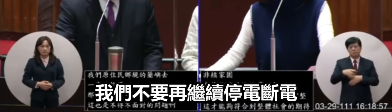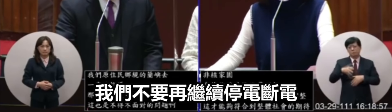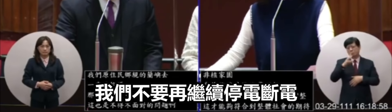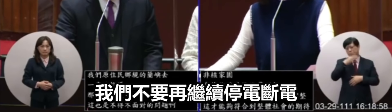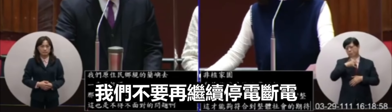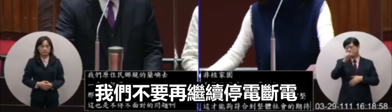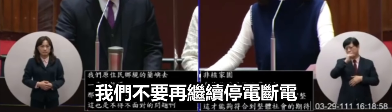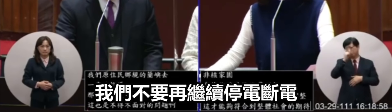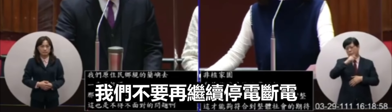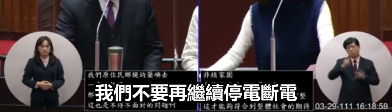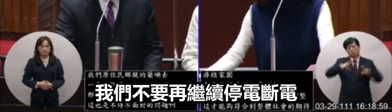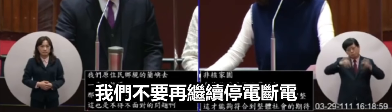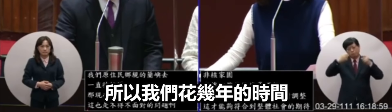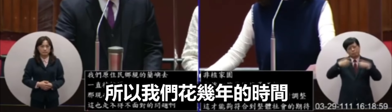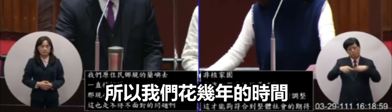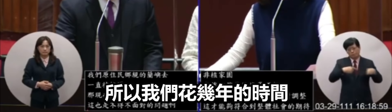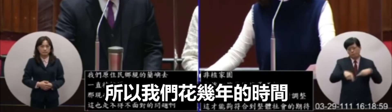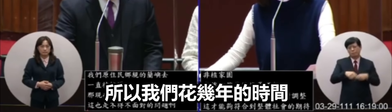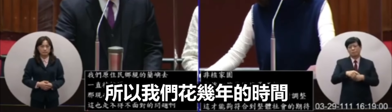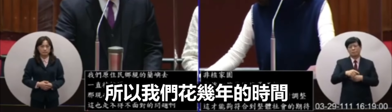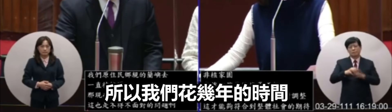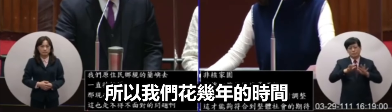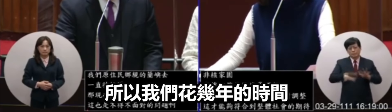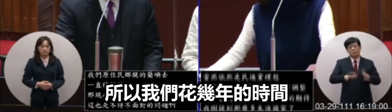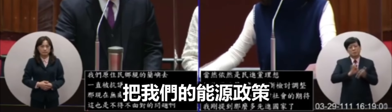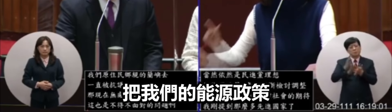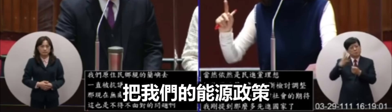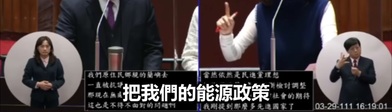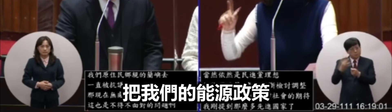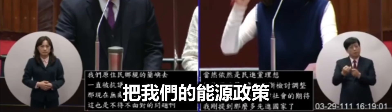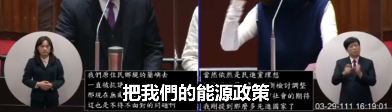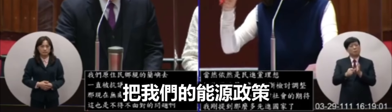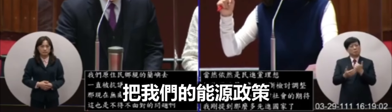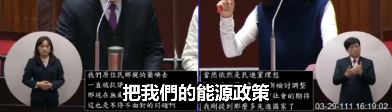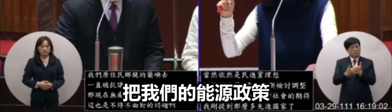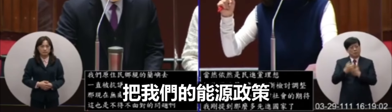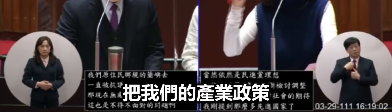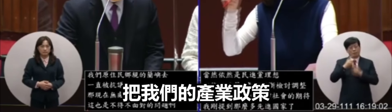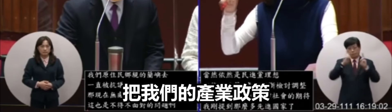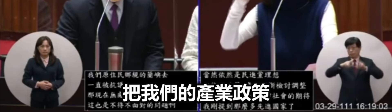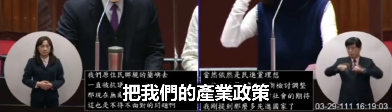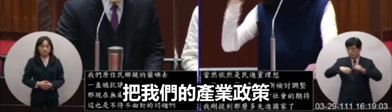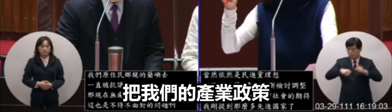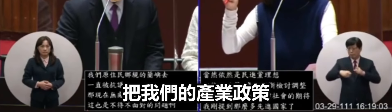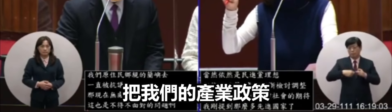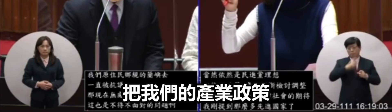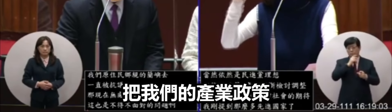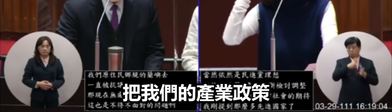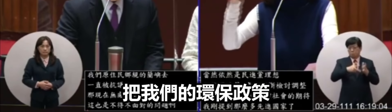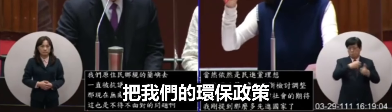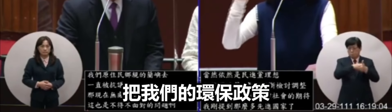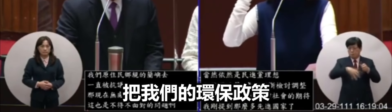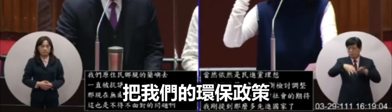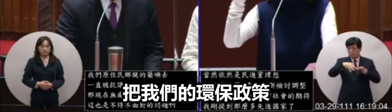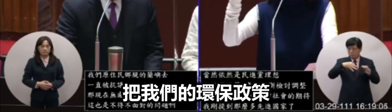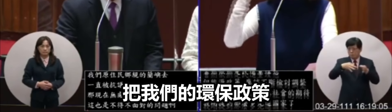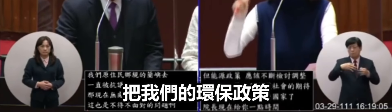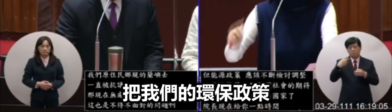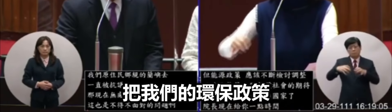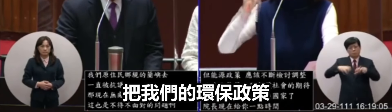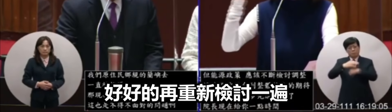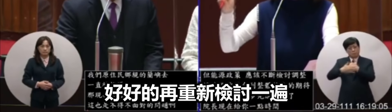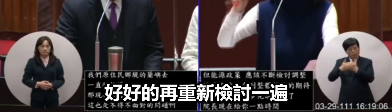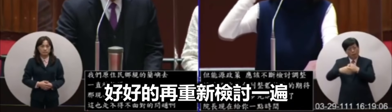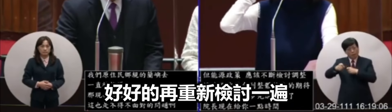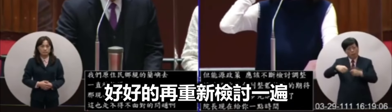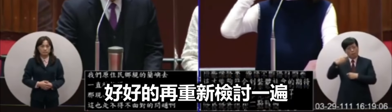要再继续停电断电，所以我们花几年的时间把我们的能源政策，把我们的产业政策，把我们的环保